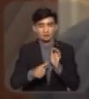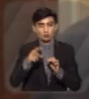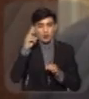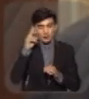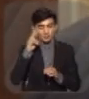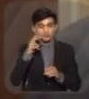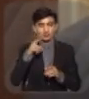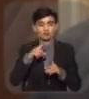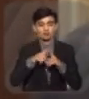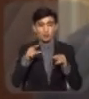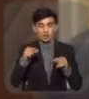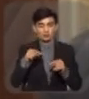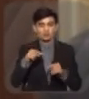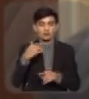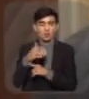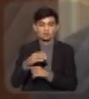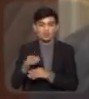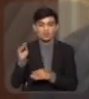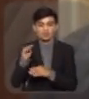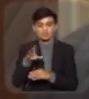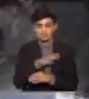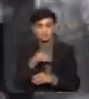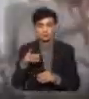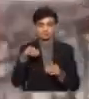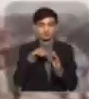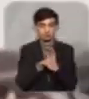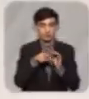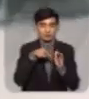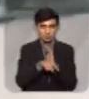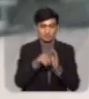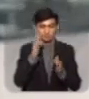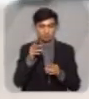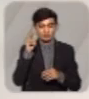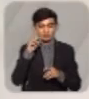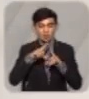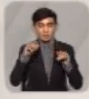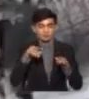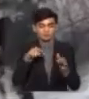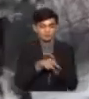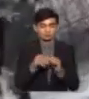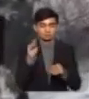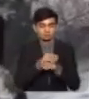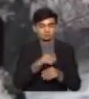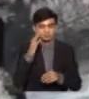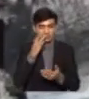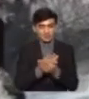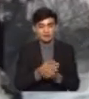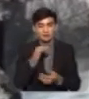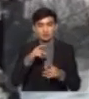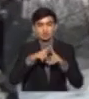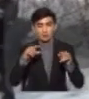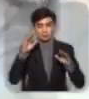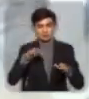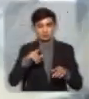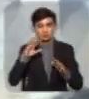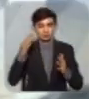бүгін мектептен тыс аумағында орналасқан әжетханалар болып табылып отыр. Ел ішінде үлкен резонанс тудырған оқиға облыс орталығындағы мектептердің бірінде болған